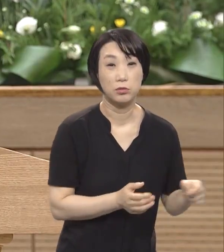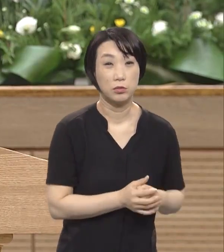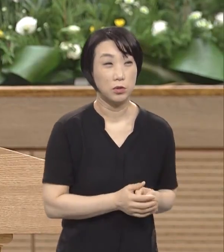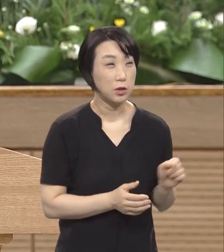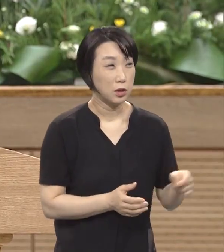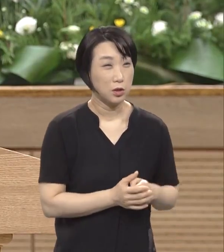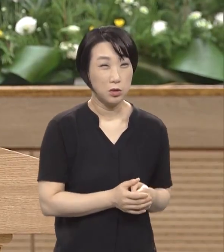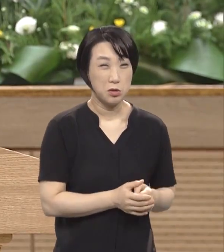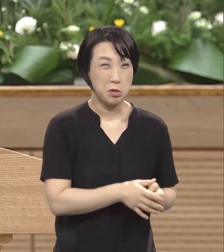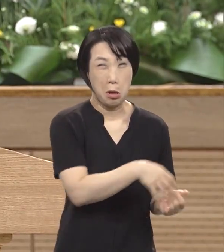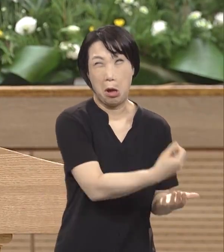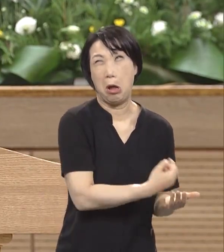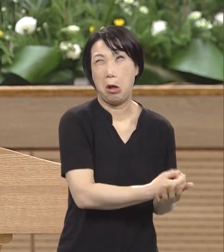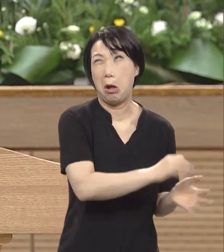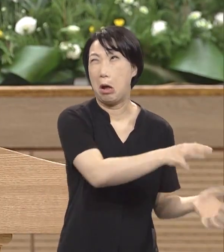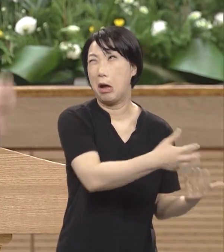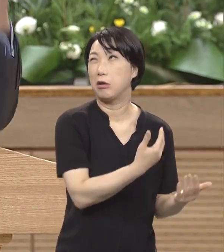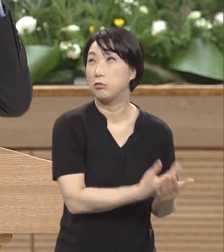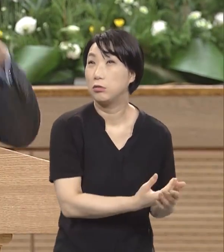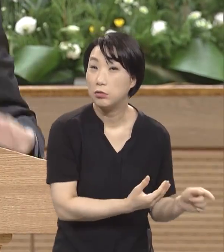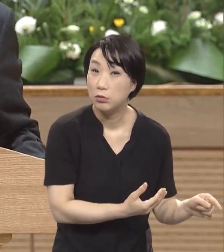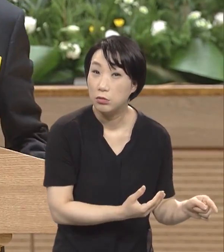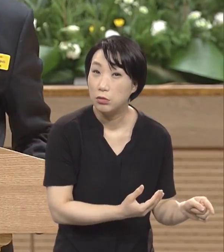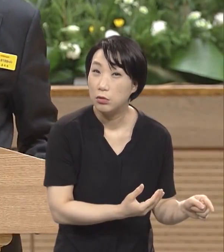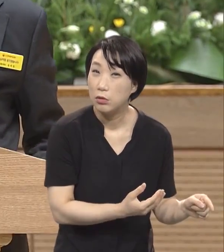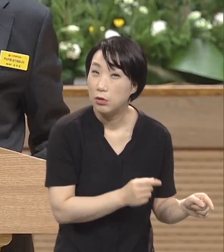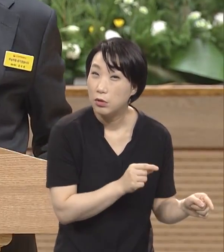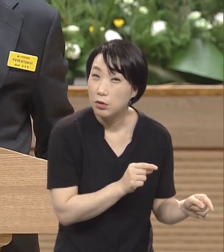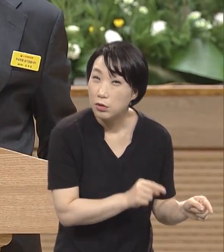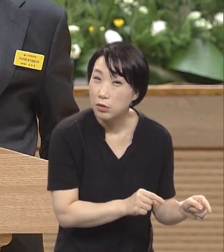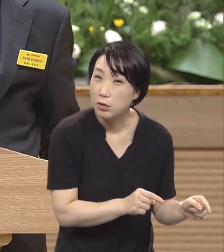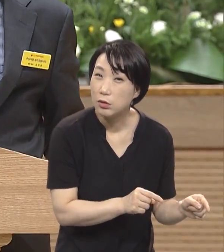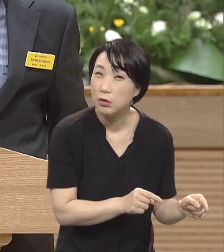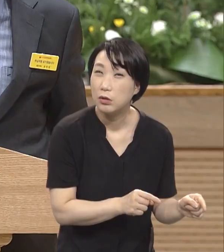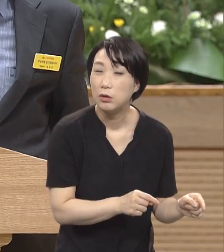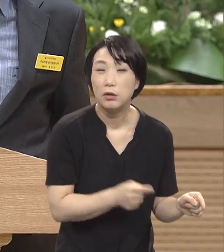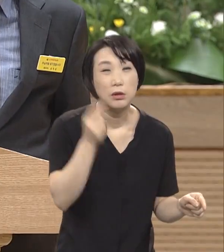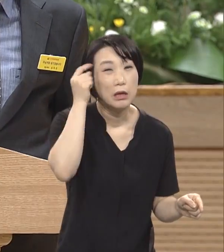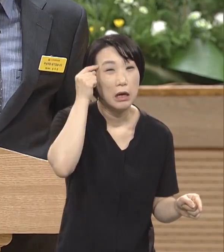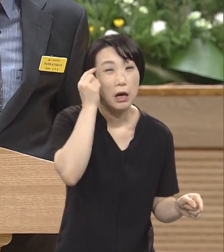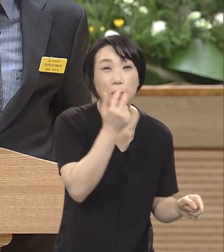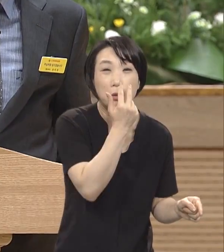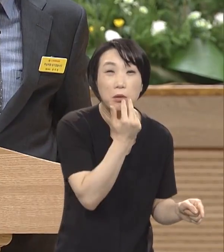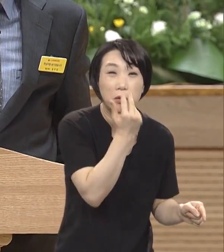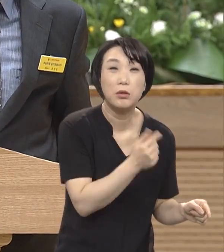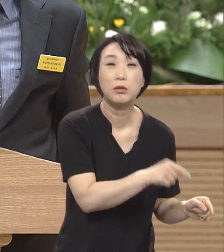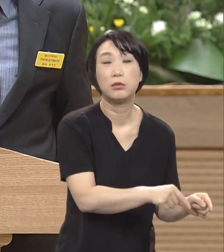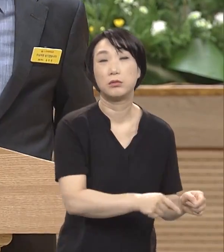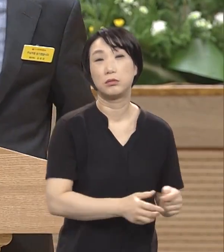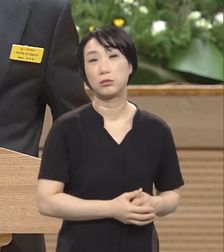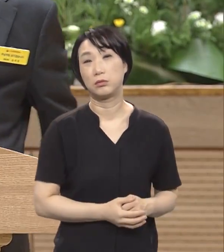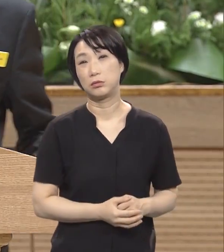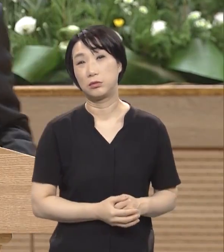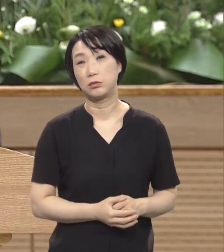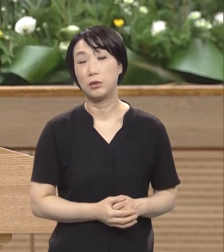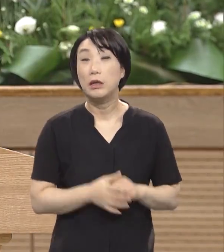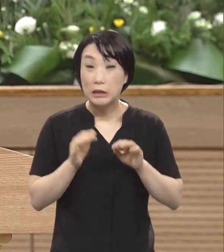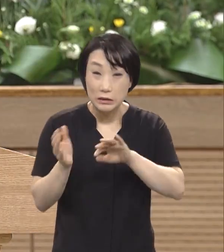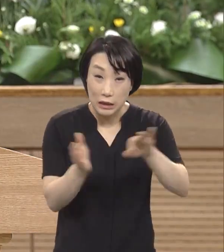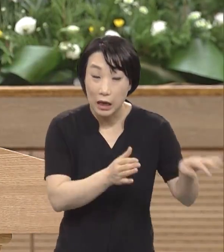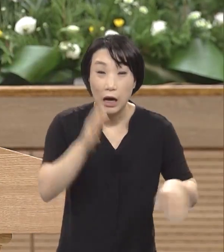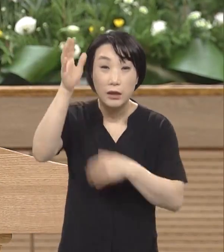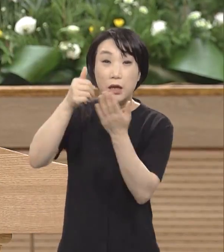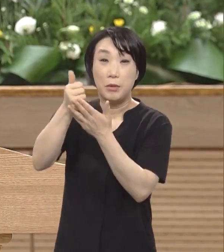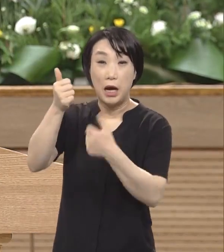구멍으로 돈이 잘 들어오게 도와주세요. 이런 유치한 것이 어떠냐 이 말이오. 하나님은